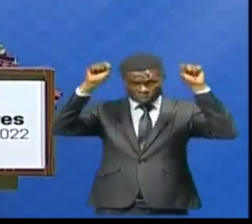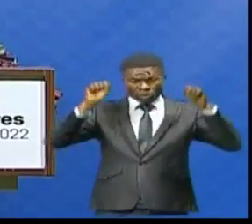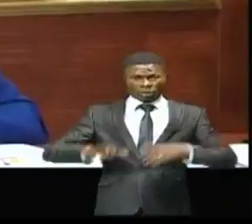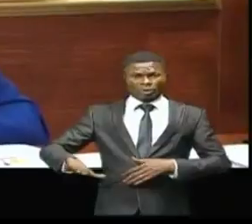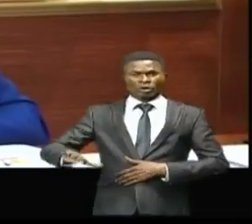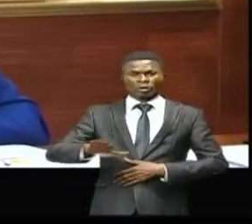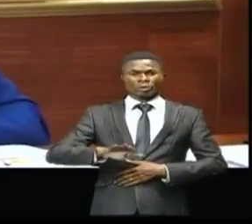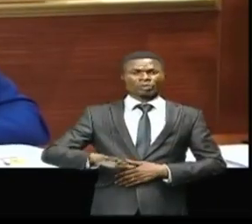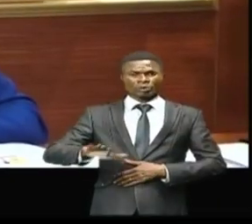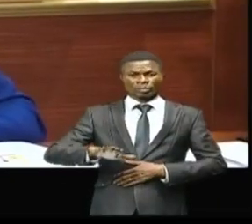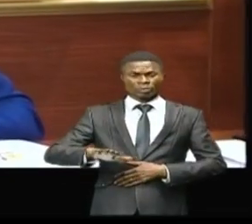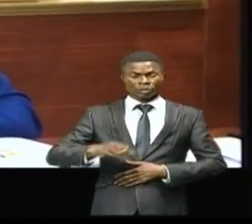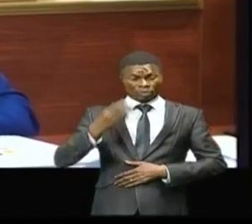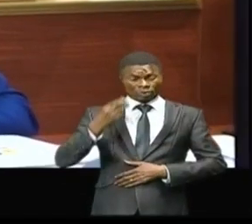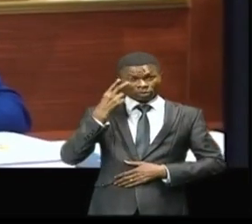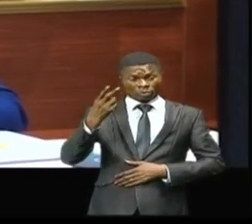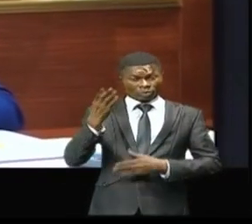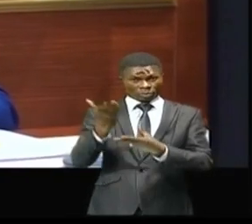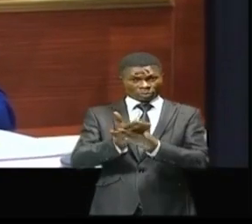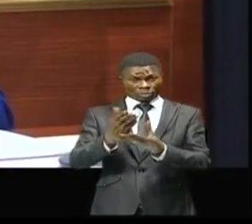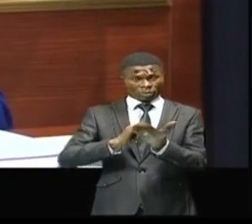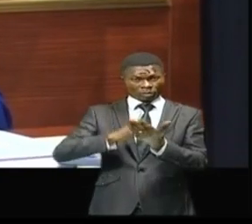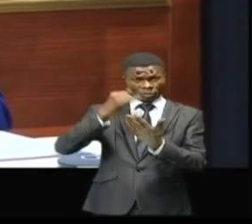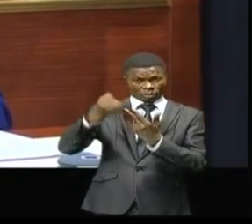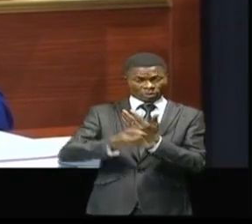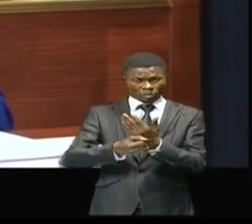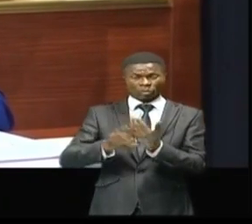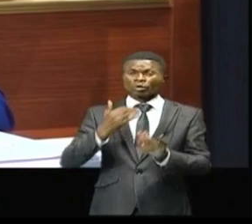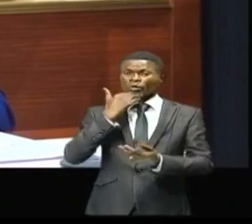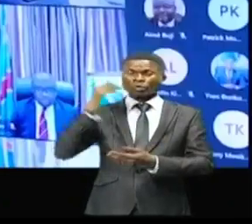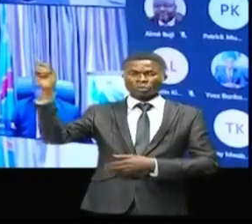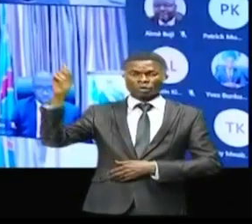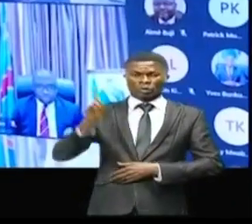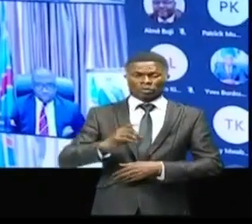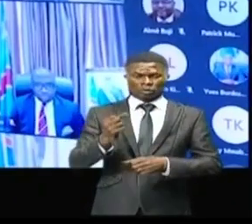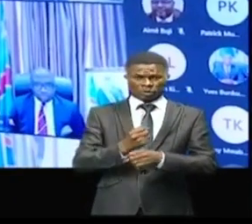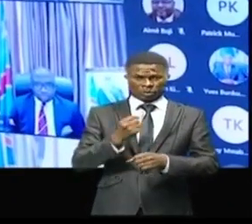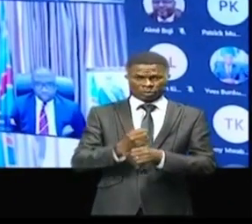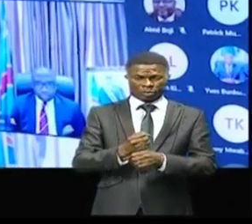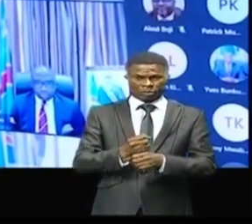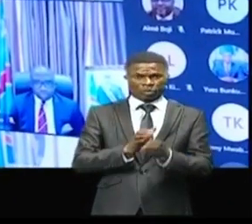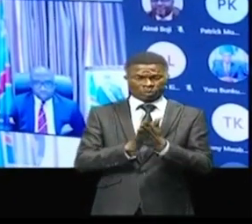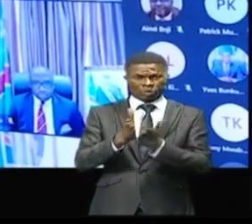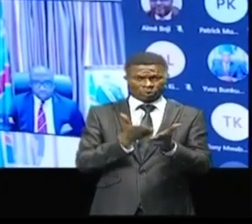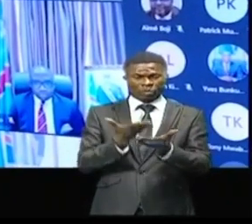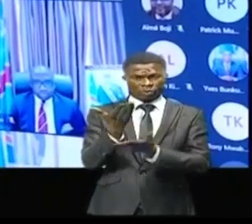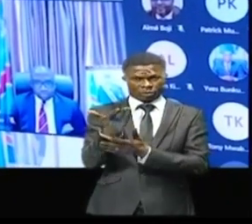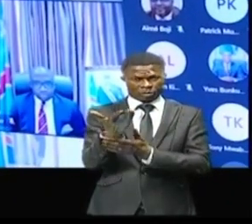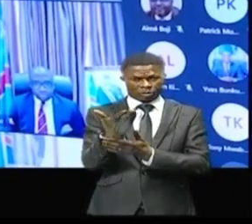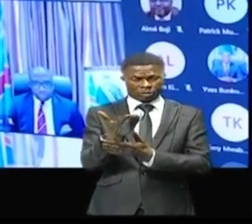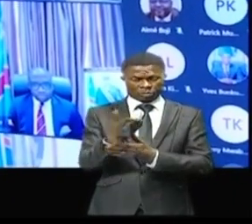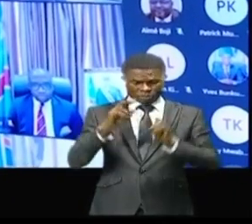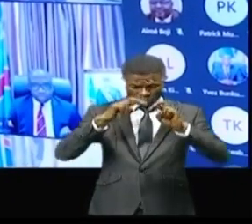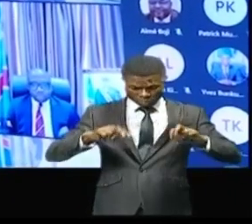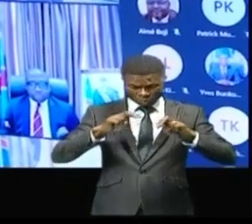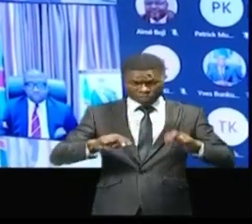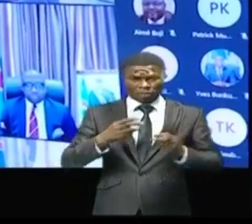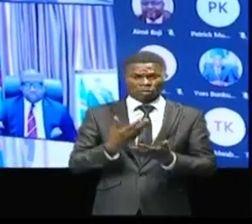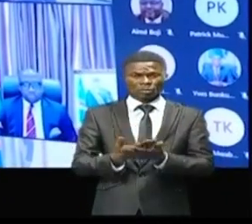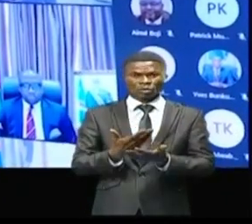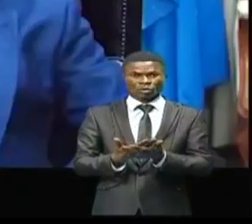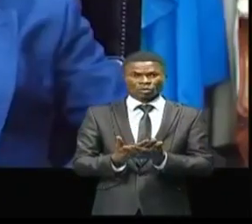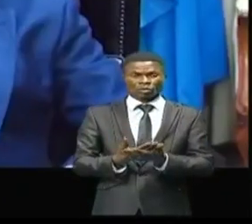République a estimé que les dossiers de projets d'investissement irréatifs nécessite d'y être traité avec diligence